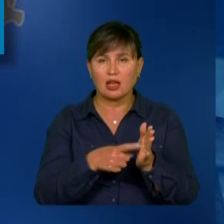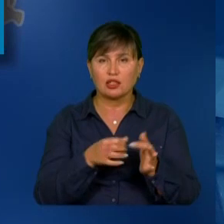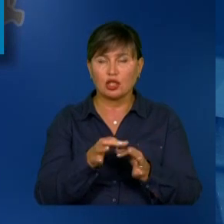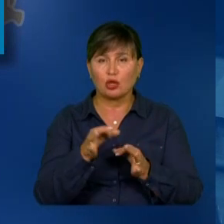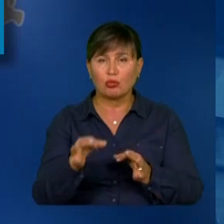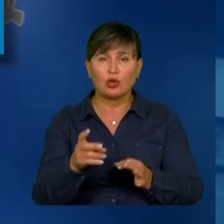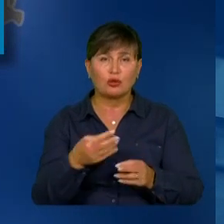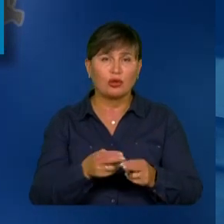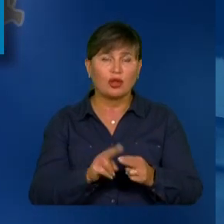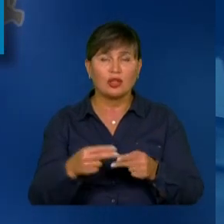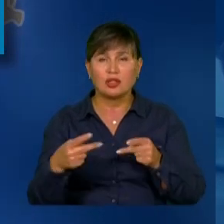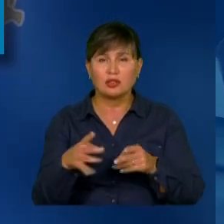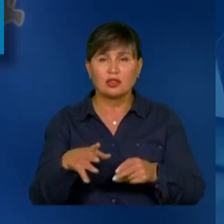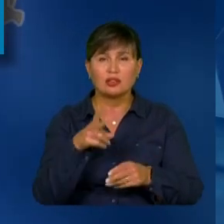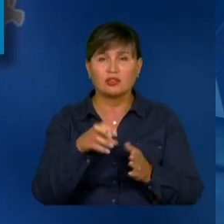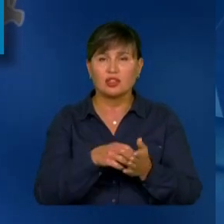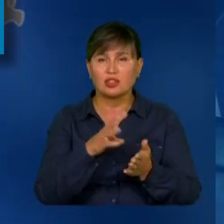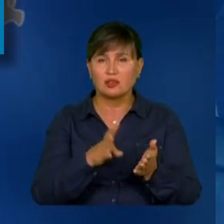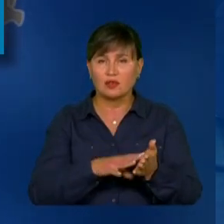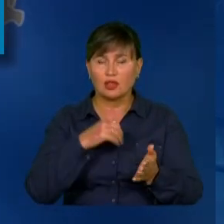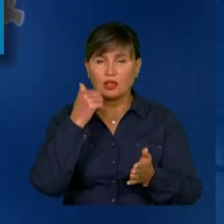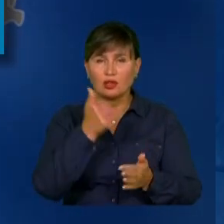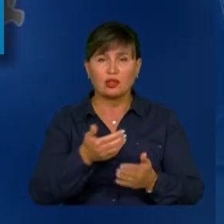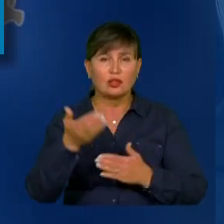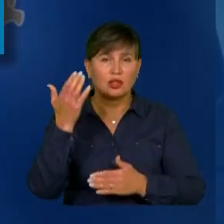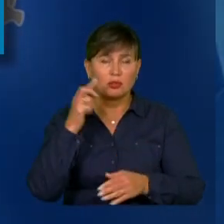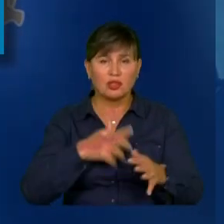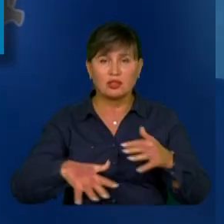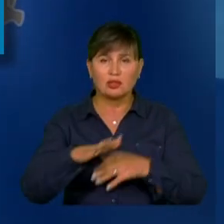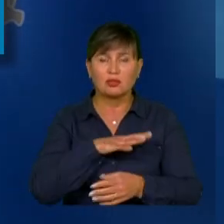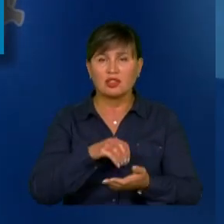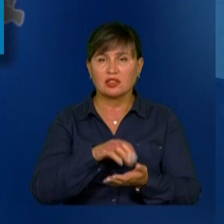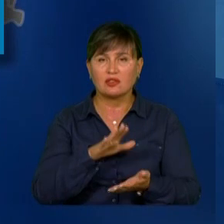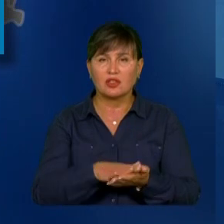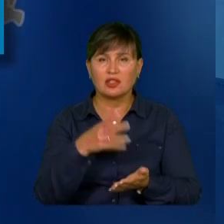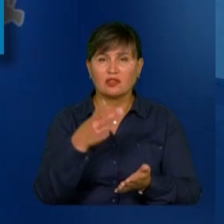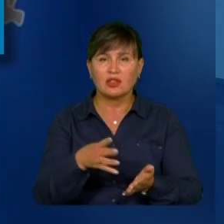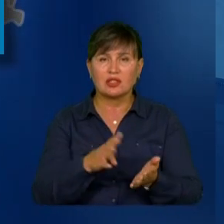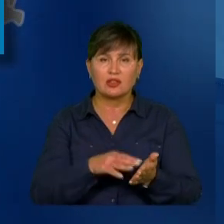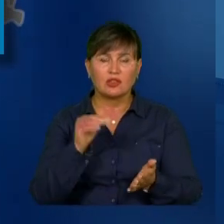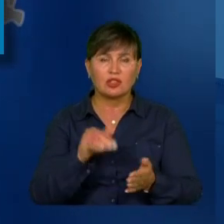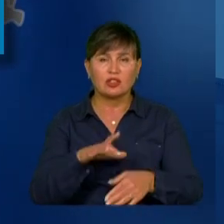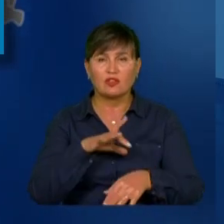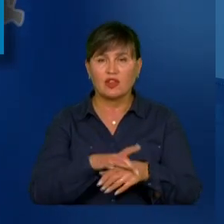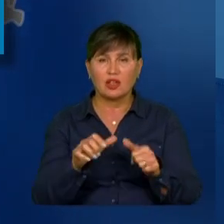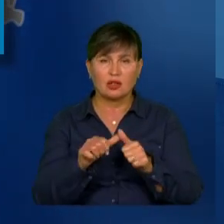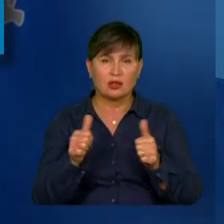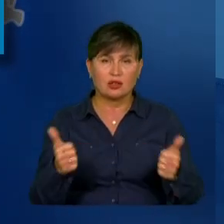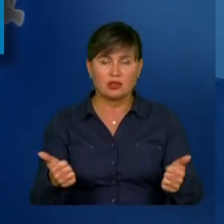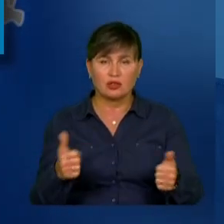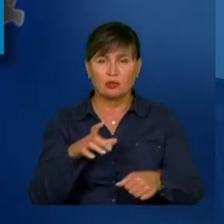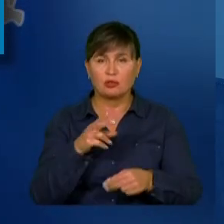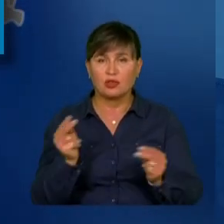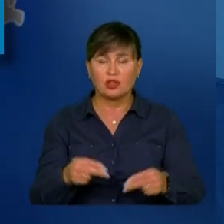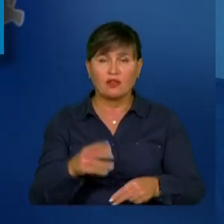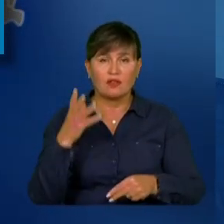область. Но это не сравнится с 2019 годом. Тогда по стране было зафиксировано 29 тысяч фактов расторжения браков. Алматы